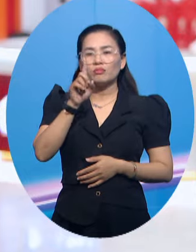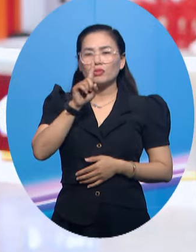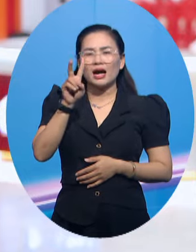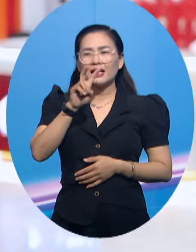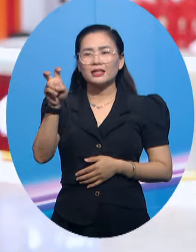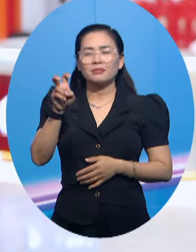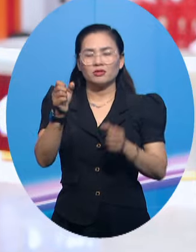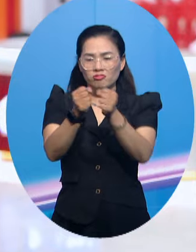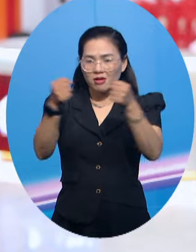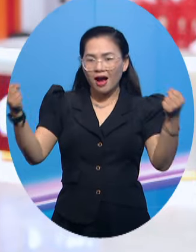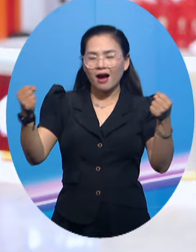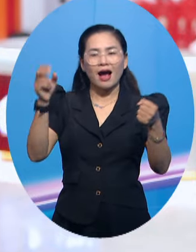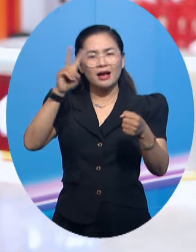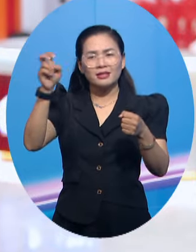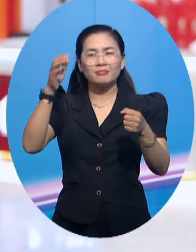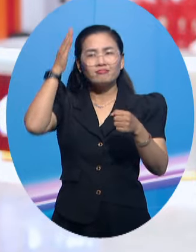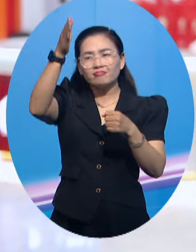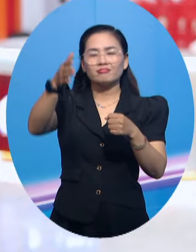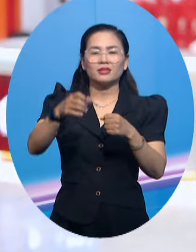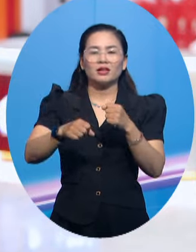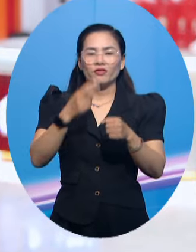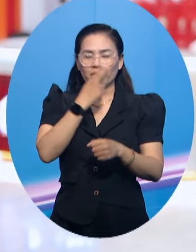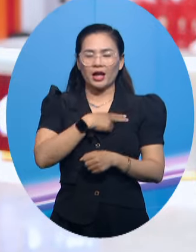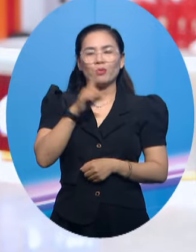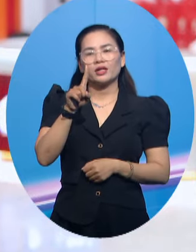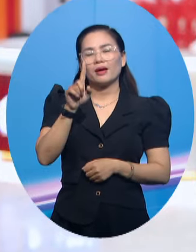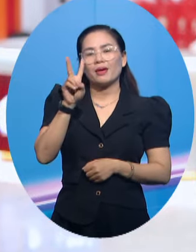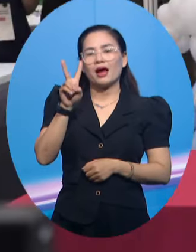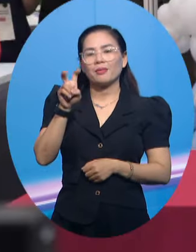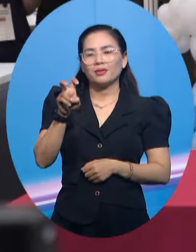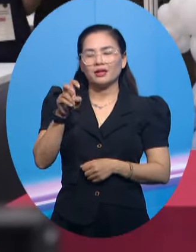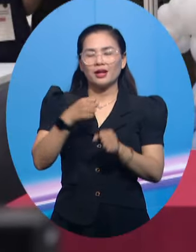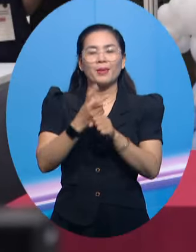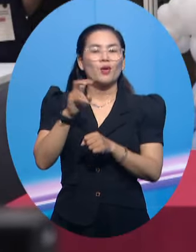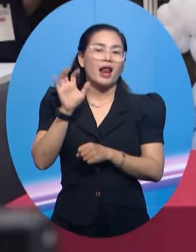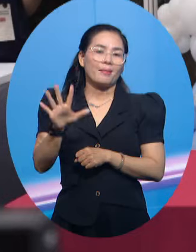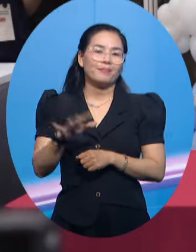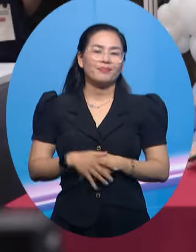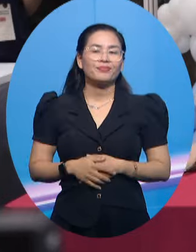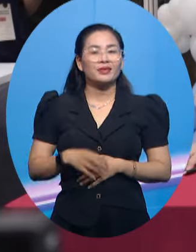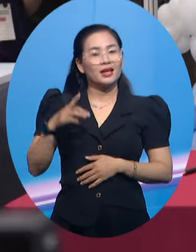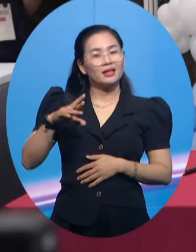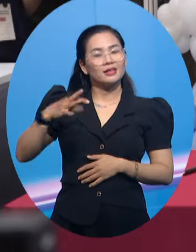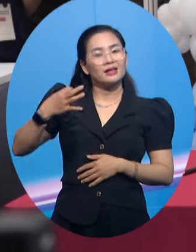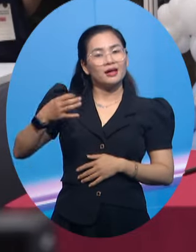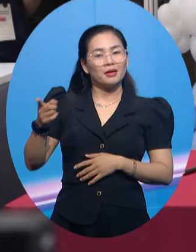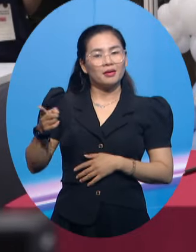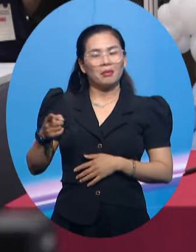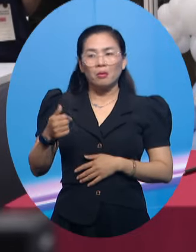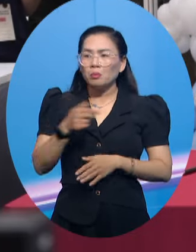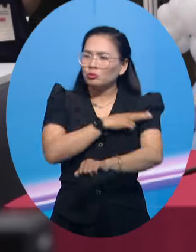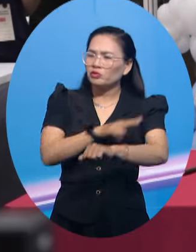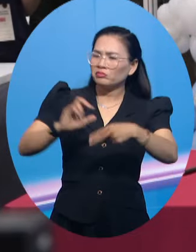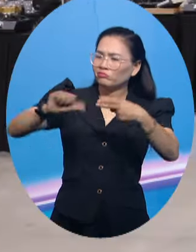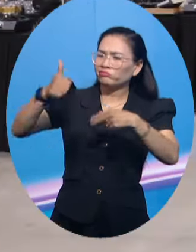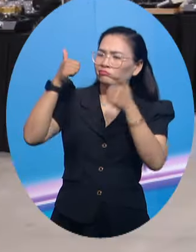và 2.500 cửa hàng trong năm sau, và riêng đối với Việt Nam sẽ là 120 cửa hàng trong năm 2025. Việt RF 2024 được các chuyên gia